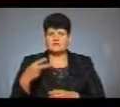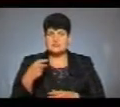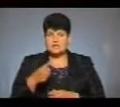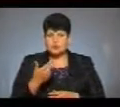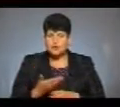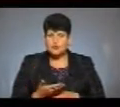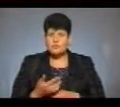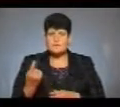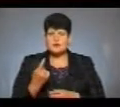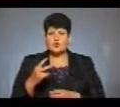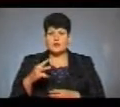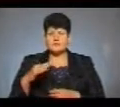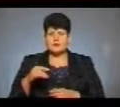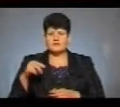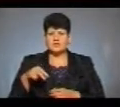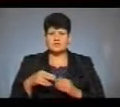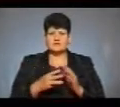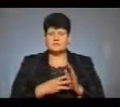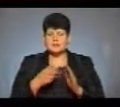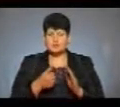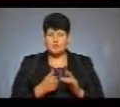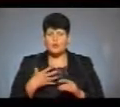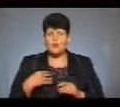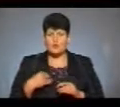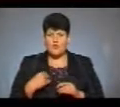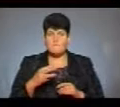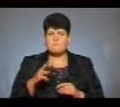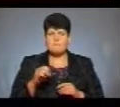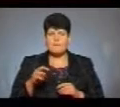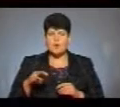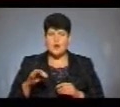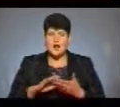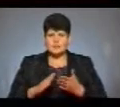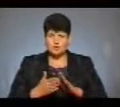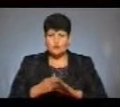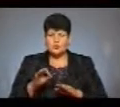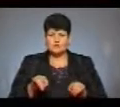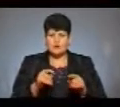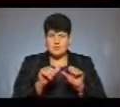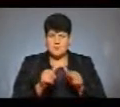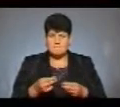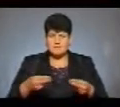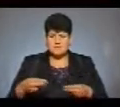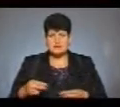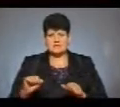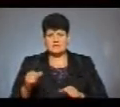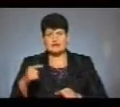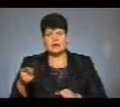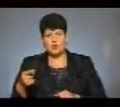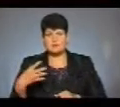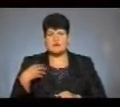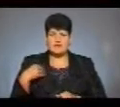року. 1 листопада 2018 року у Львові меморандум про створення пам'ятника підписали керівники Тернопільської, Львівської